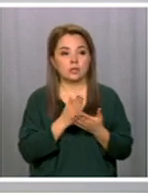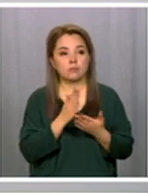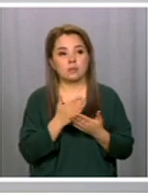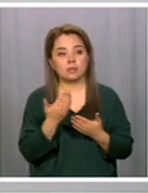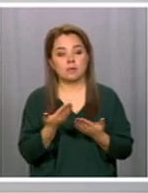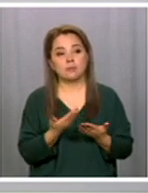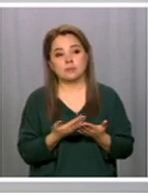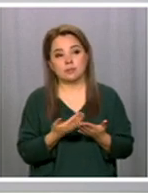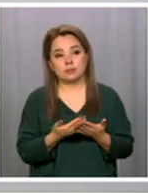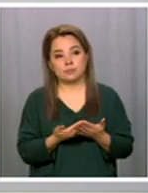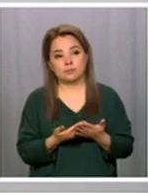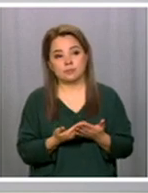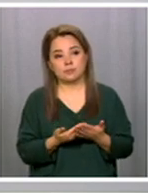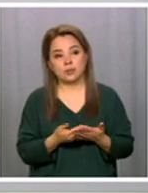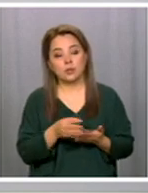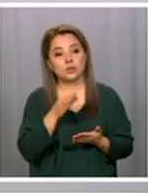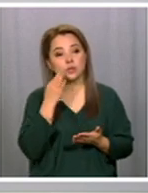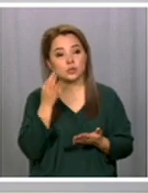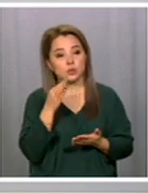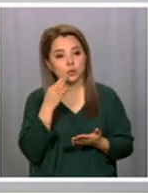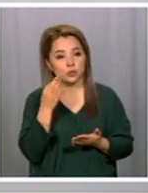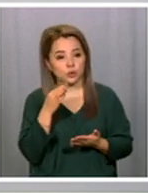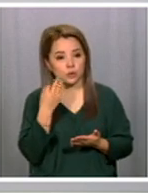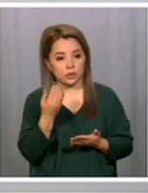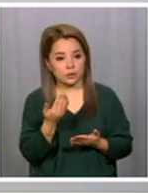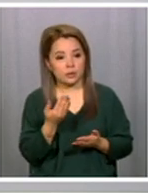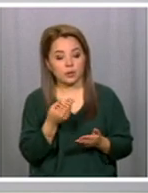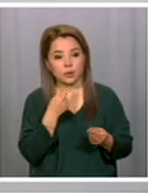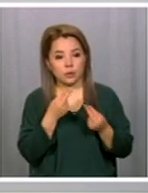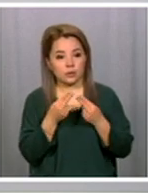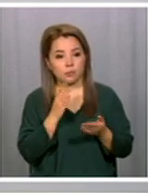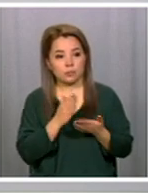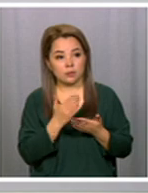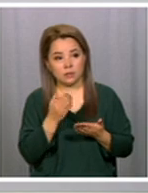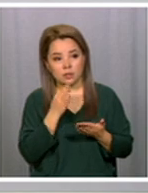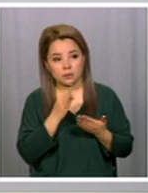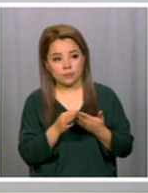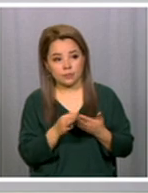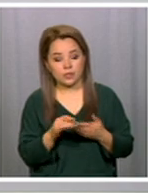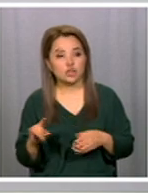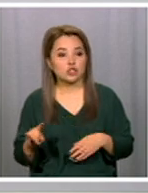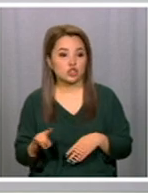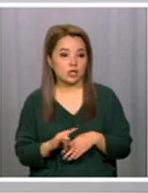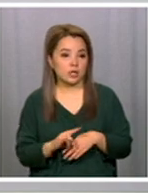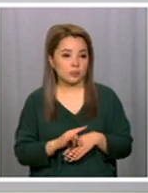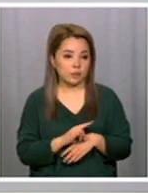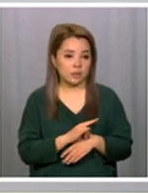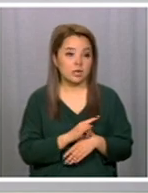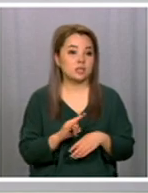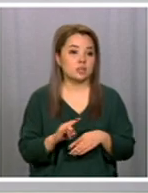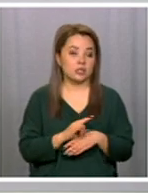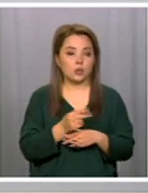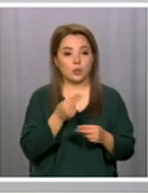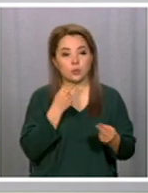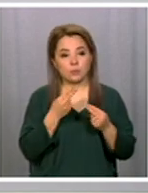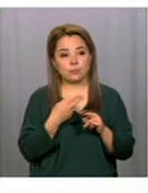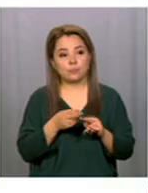мысалы, түлкі қоректенеді тышқанмен, тышқан